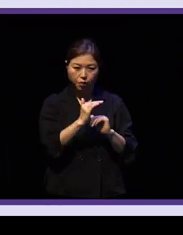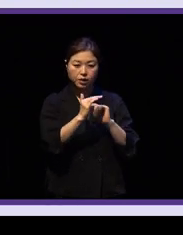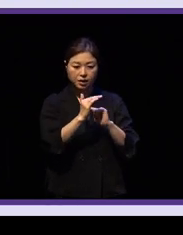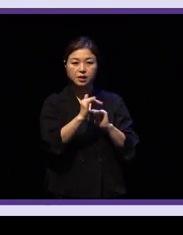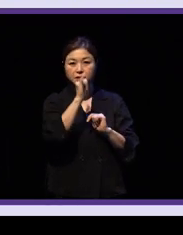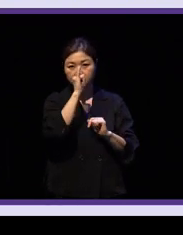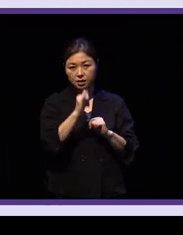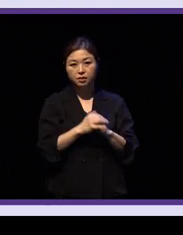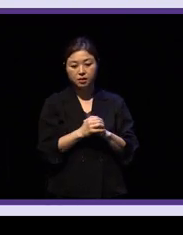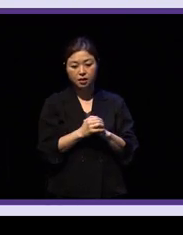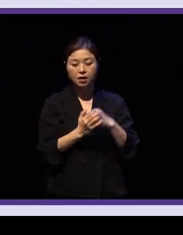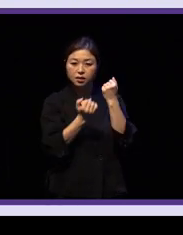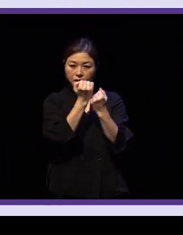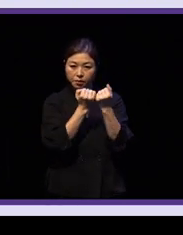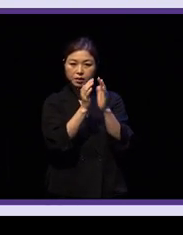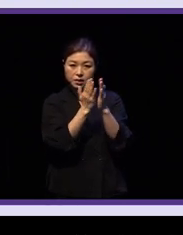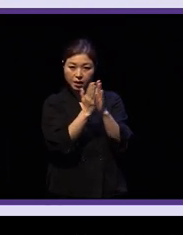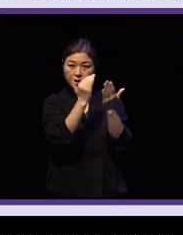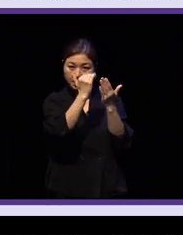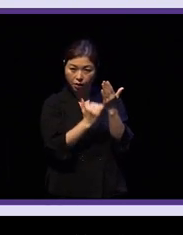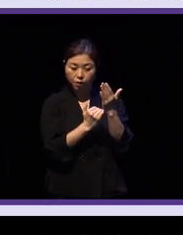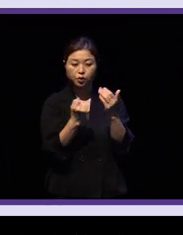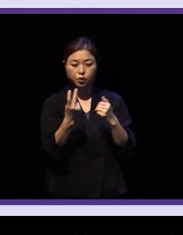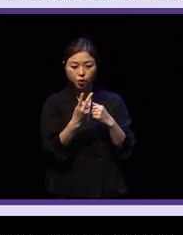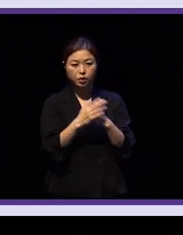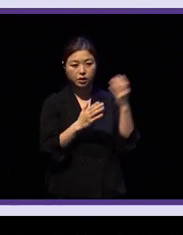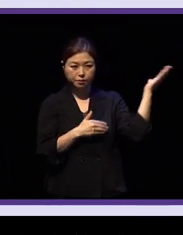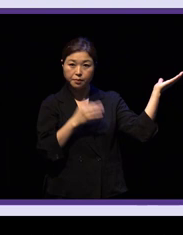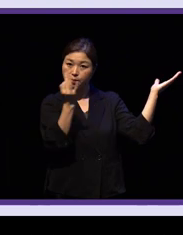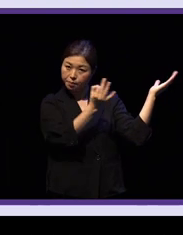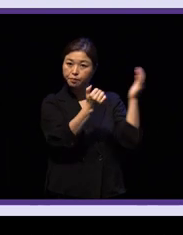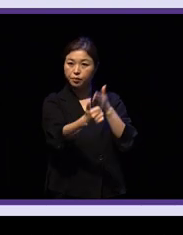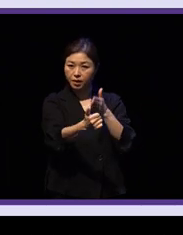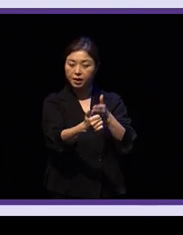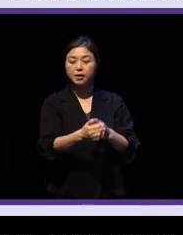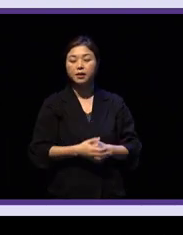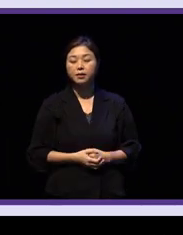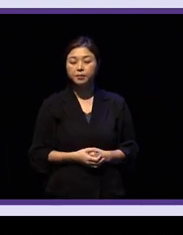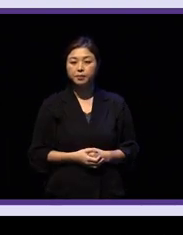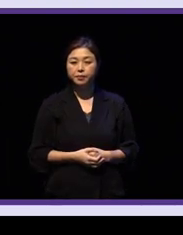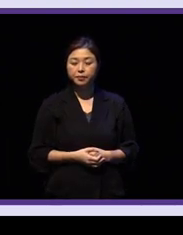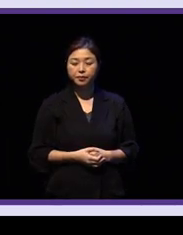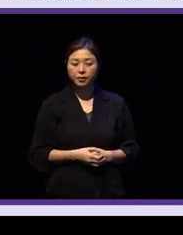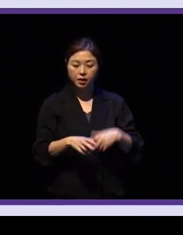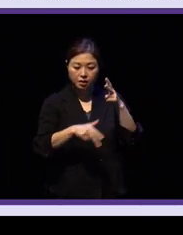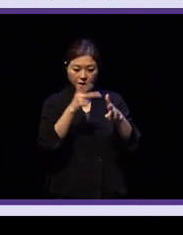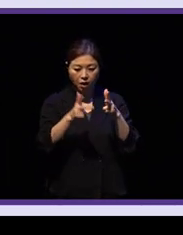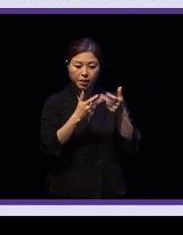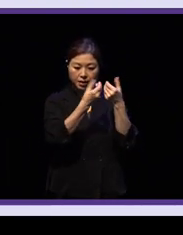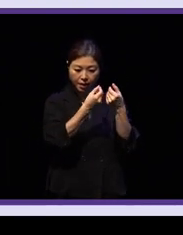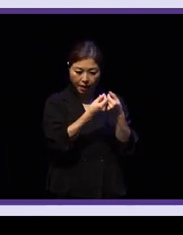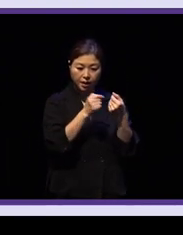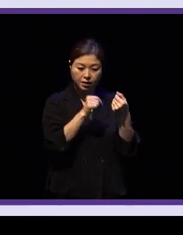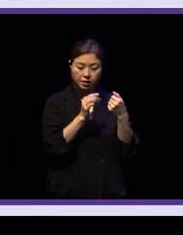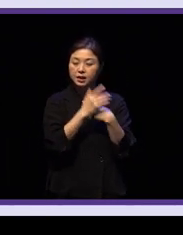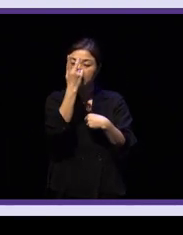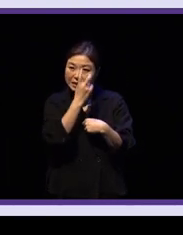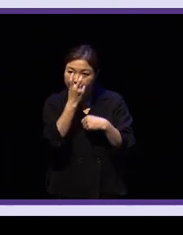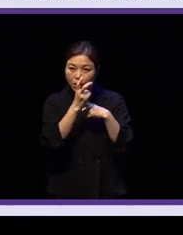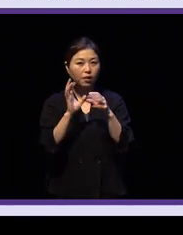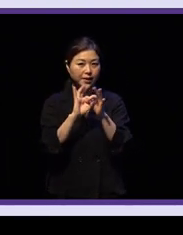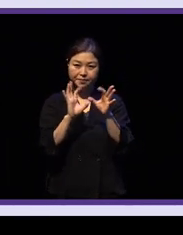설명 자료와 화면을 참고하시면 되겠습니다 그리고이 부분은 사업 예시이고 심의와는 무관함을